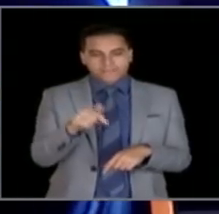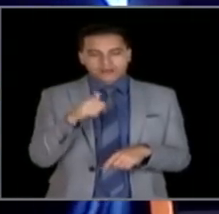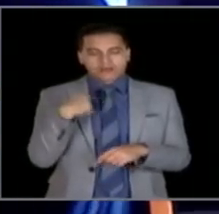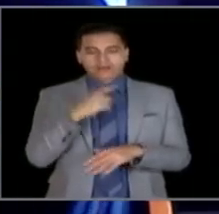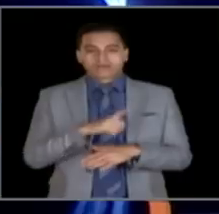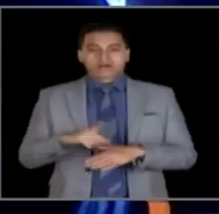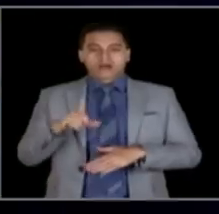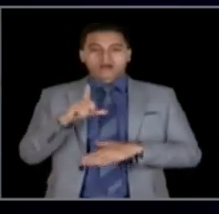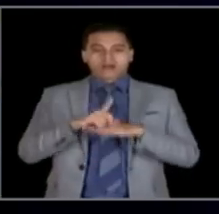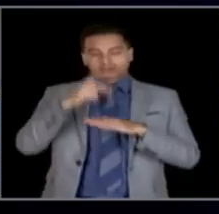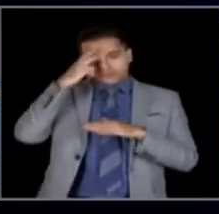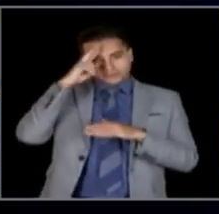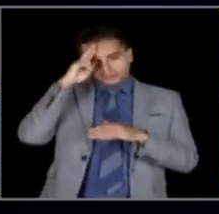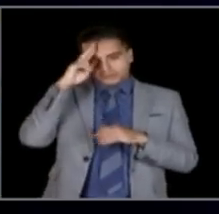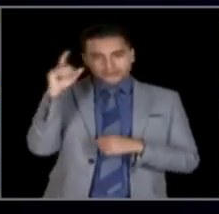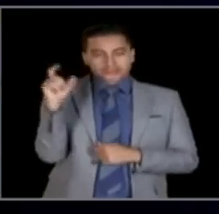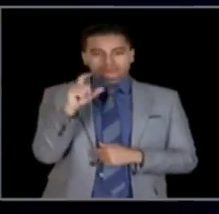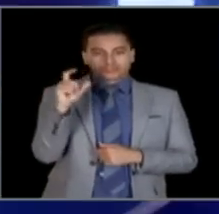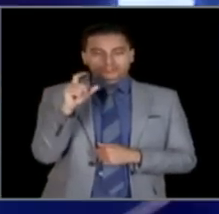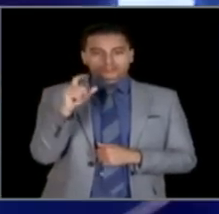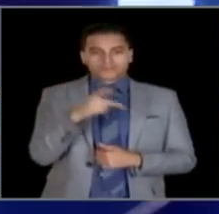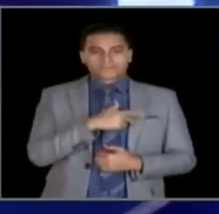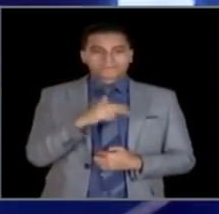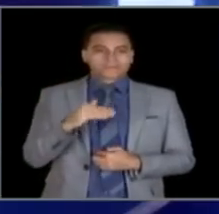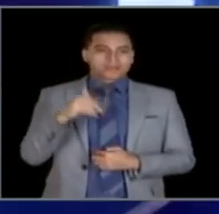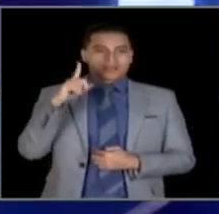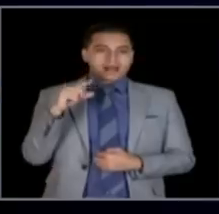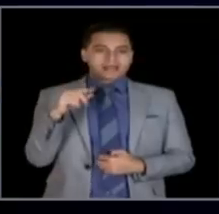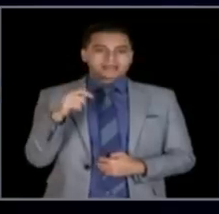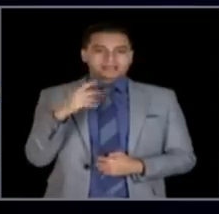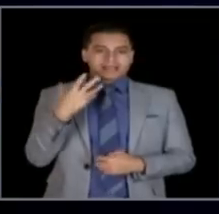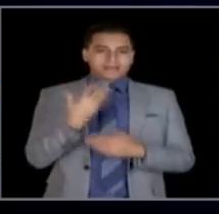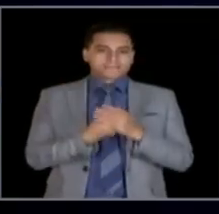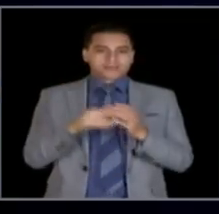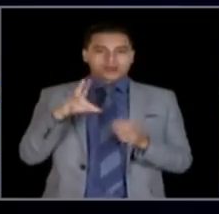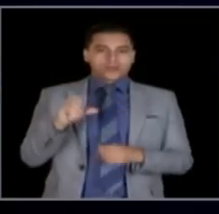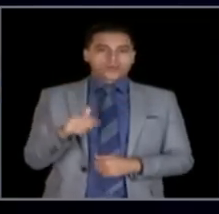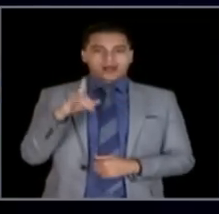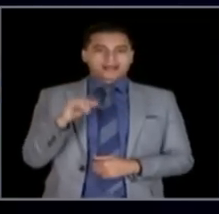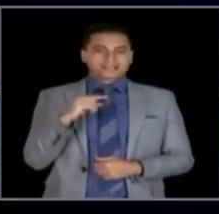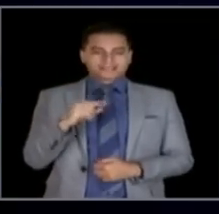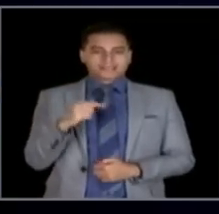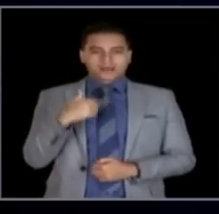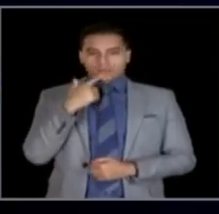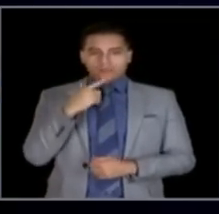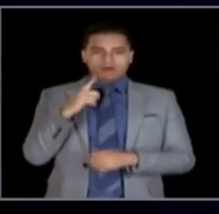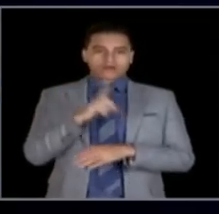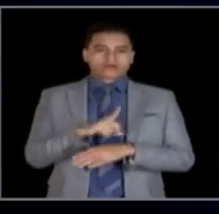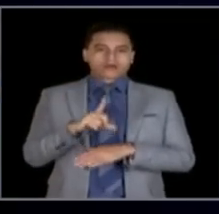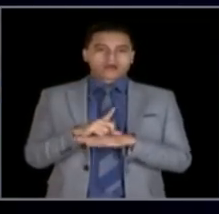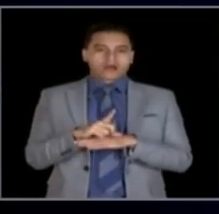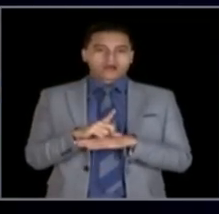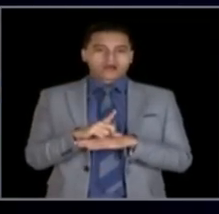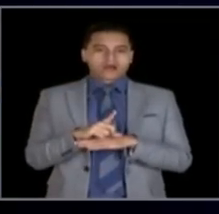القائد العام للجيوش الإسلامية خالد بن الوليد؟ لا، أنا قلت القائد العام